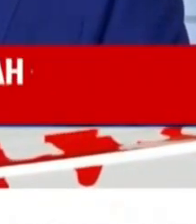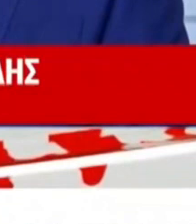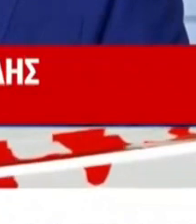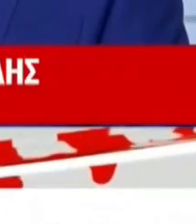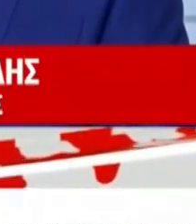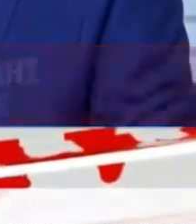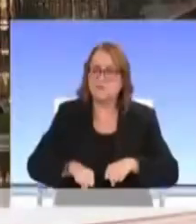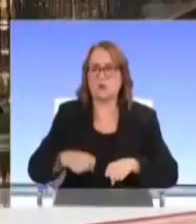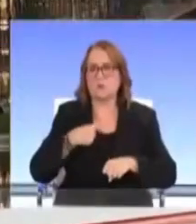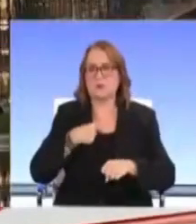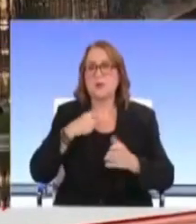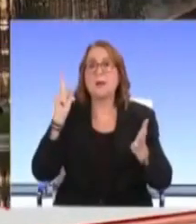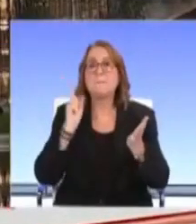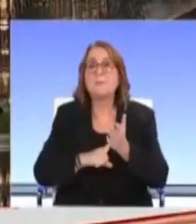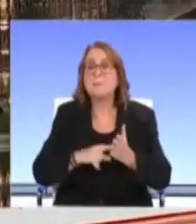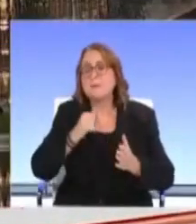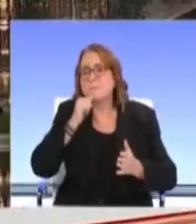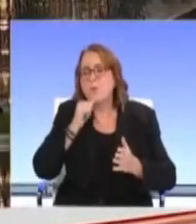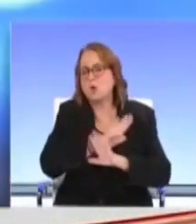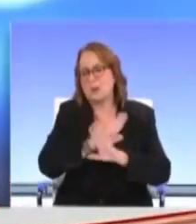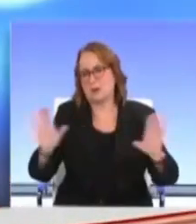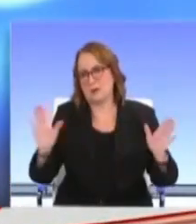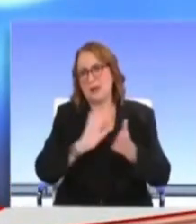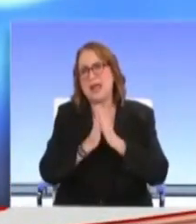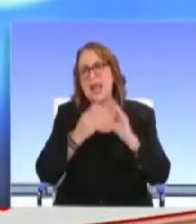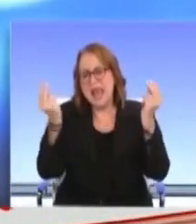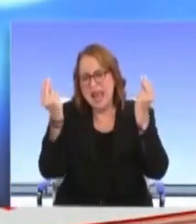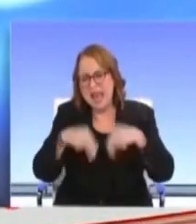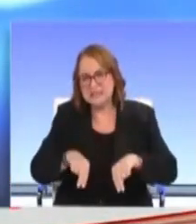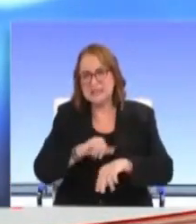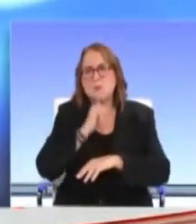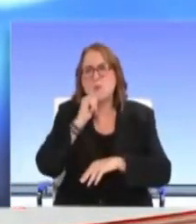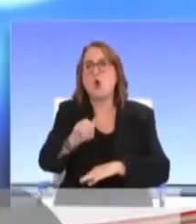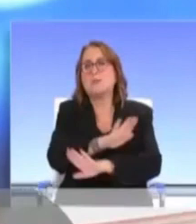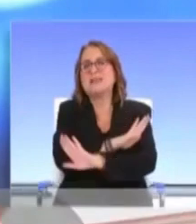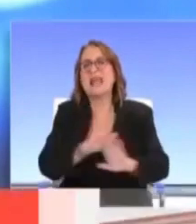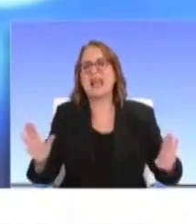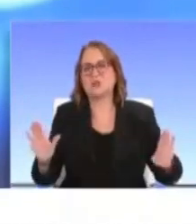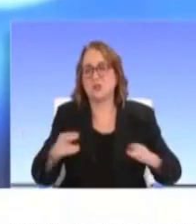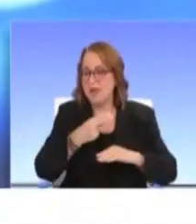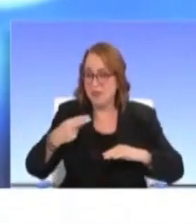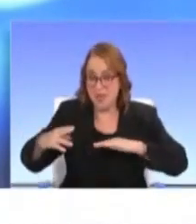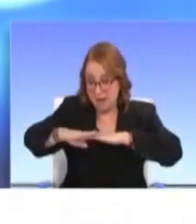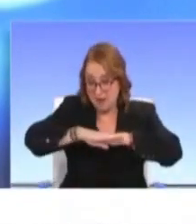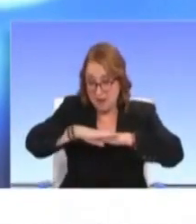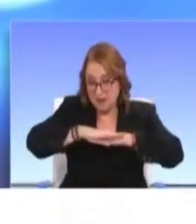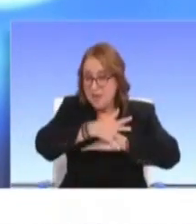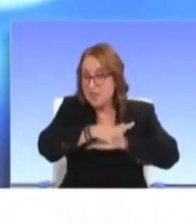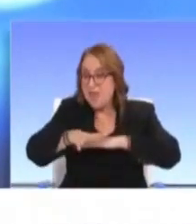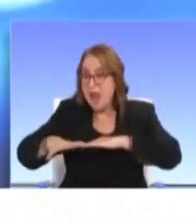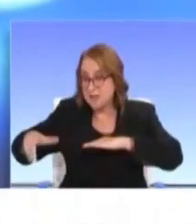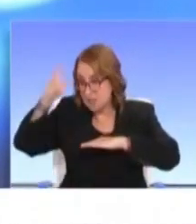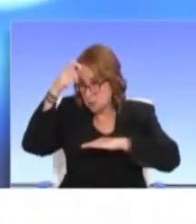Γιάννη Χαραμίδη. Πώς σου φάνηκε λοιπόν ο Εμμανουέλ Μακρόν, Γιάννη? Ναι, νομίζω ότι δεν ήθελε να ρίξει λάδι στη φωτιά. Είναι εμφανές αυτό. Αρκετό λάδι έριξε χθες δηλαδή και οι